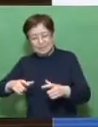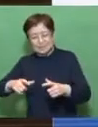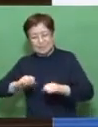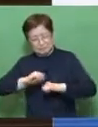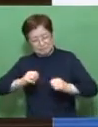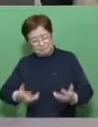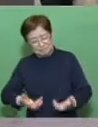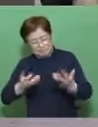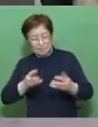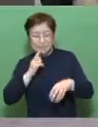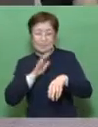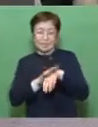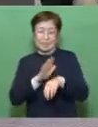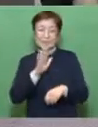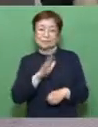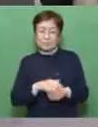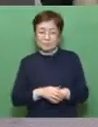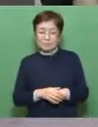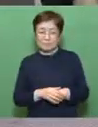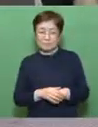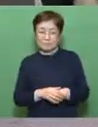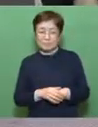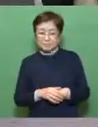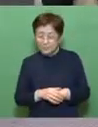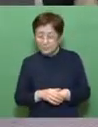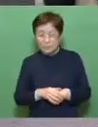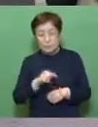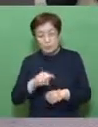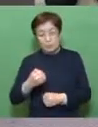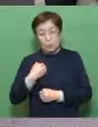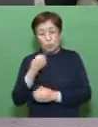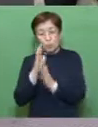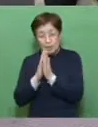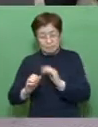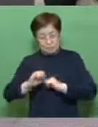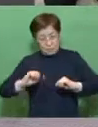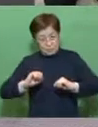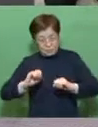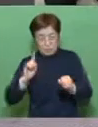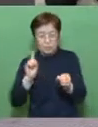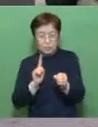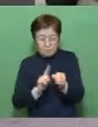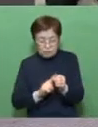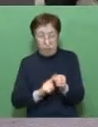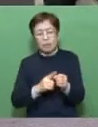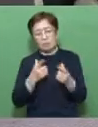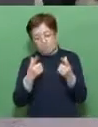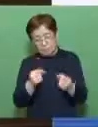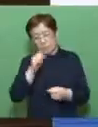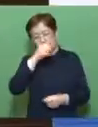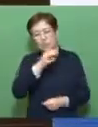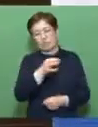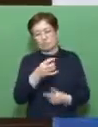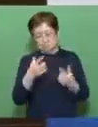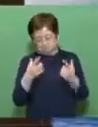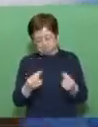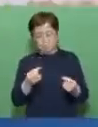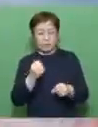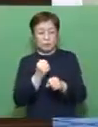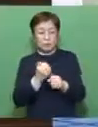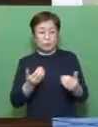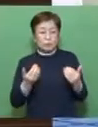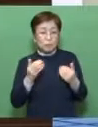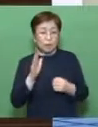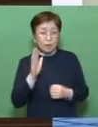たなるほどまこうした兵庫権を作っていくために土台なるのが予算なんですよねはいえこちらが